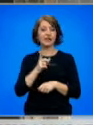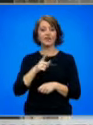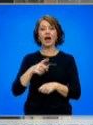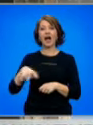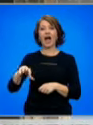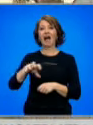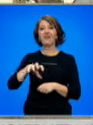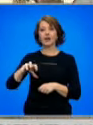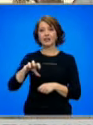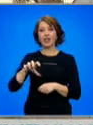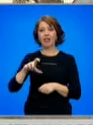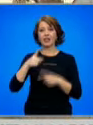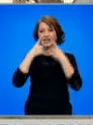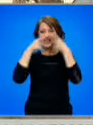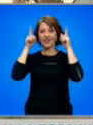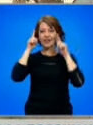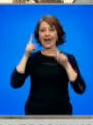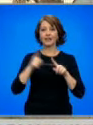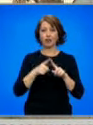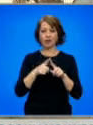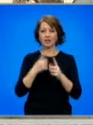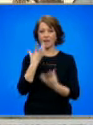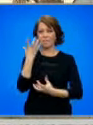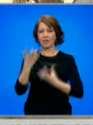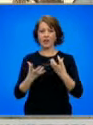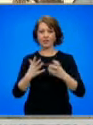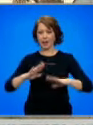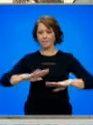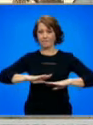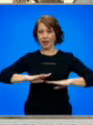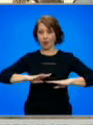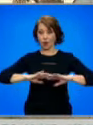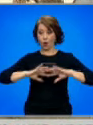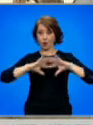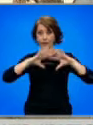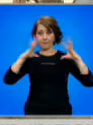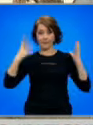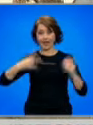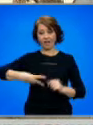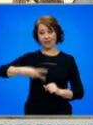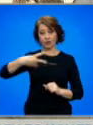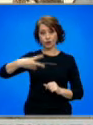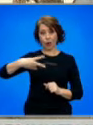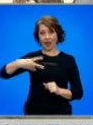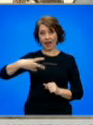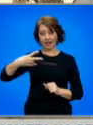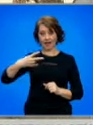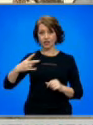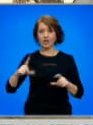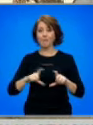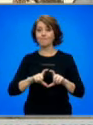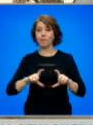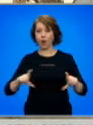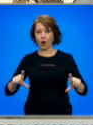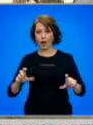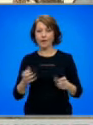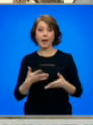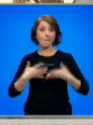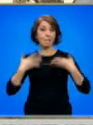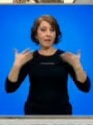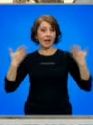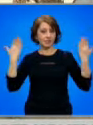Света Троица. Пламъците са обхванали терасата, която се намира на втория етаж на жилищната сграда. В